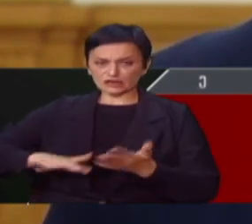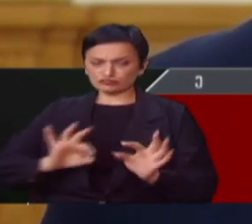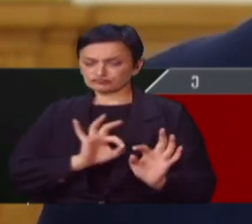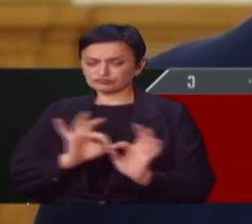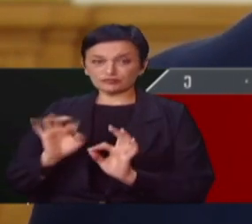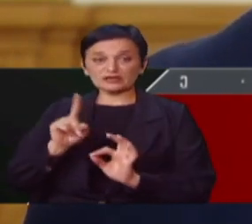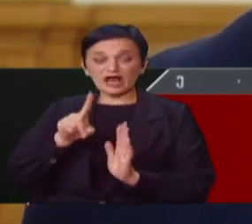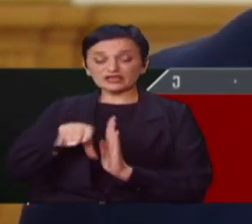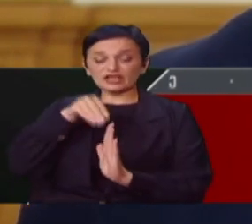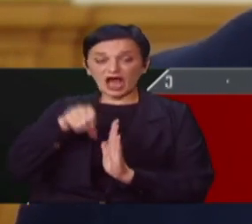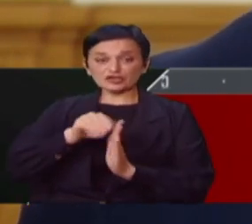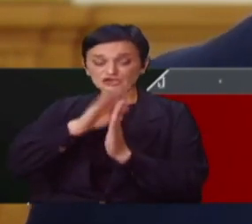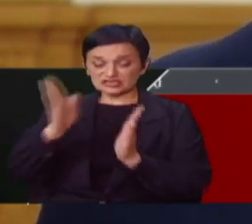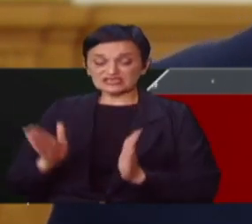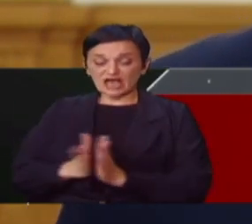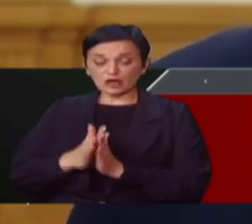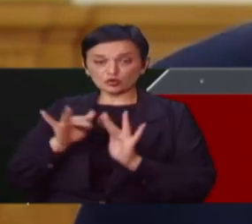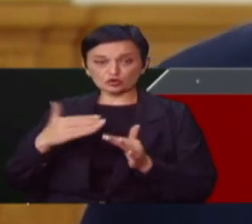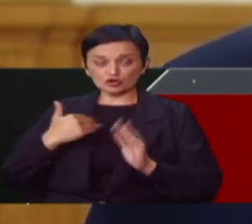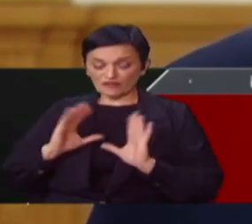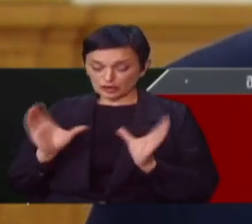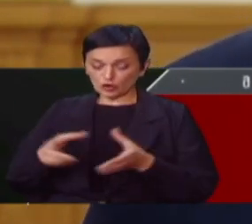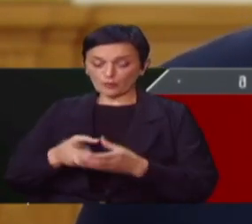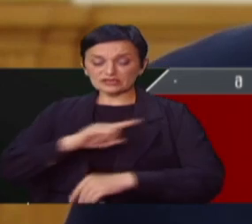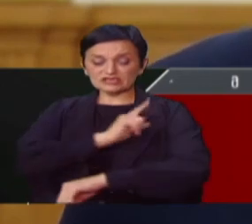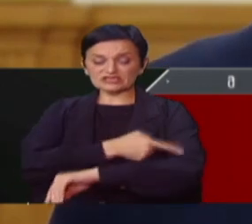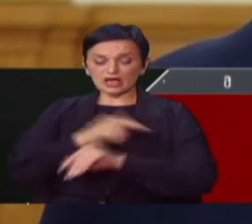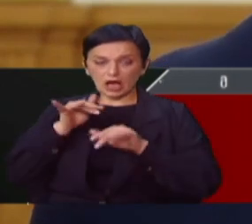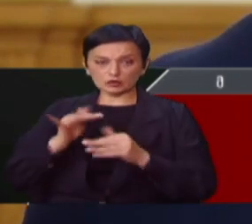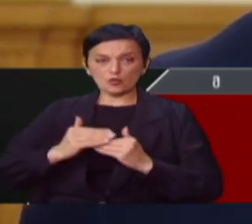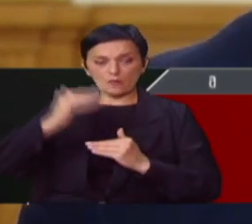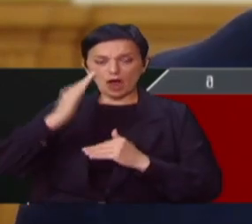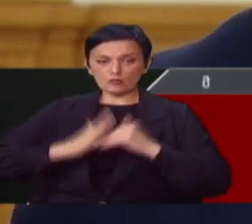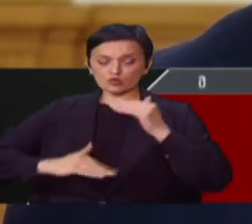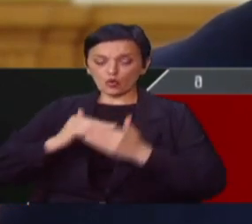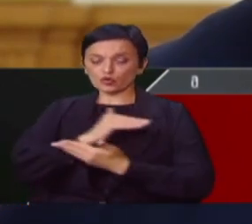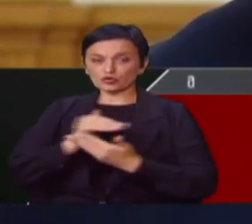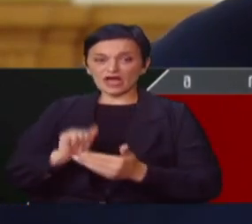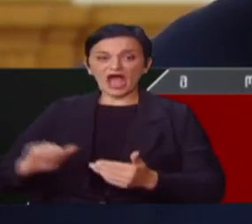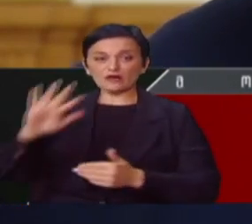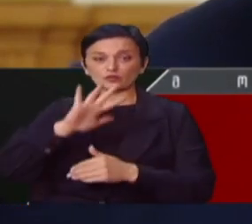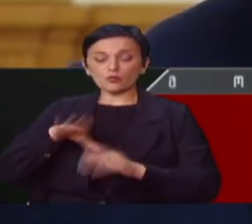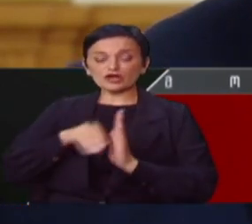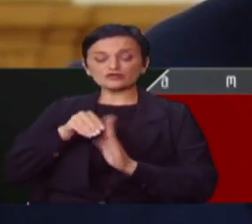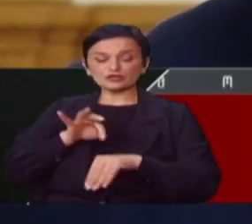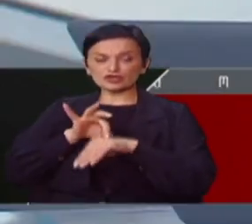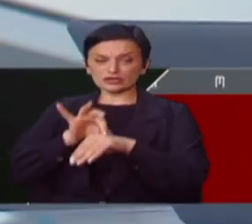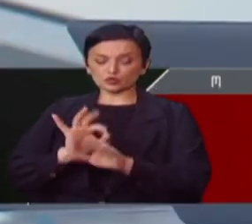რათა არჩევნები საერთო საქმეა და ჩვენ ერთობლივი ძალისხმევით უზრუნველყოთ მაღალ პროფესიულ დონეზე ევროპული არჩევნების ჩატარება.